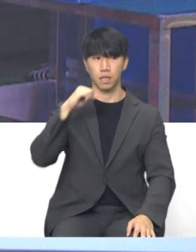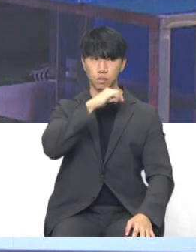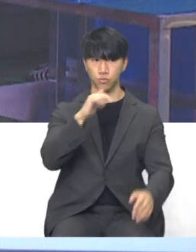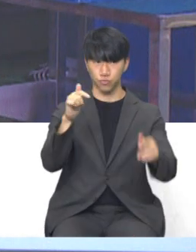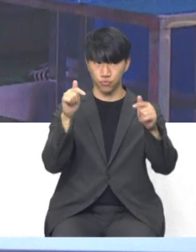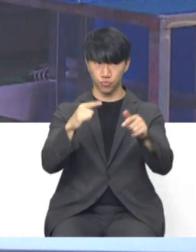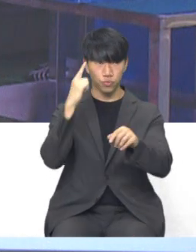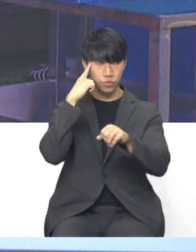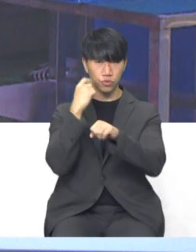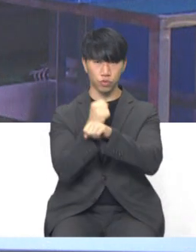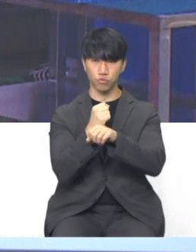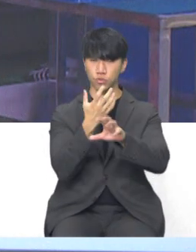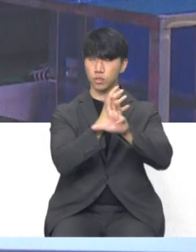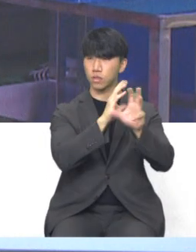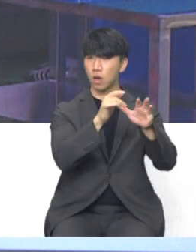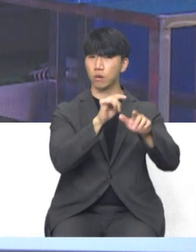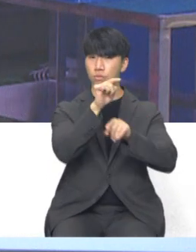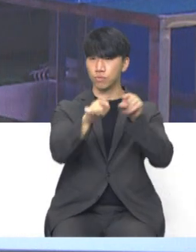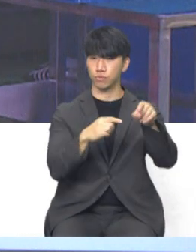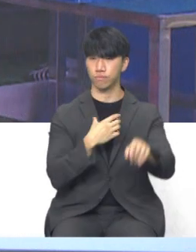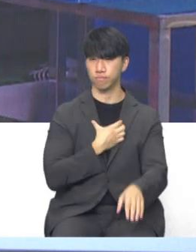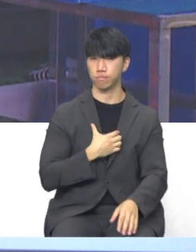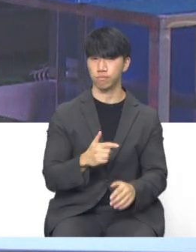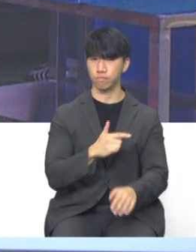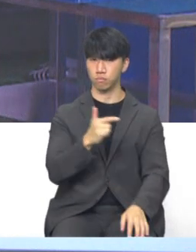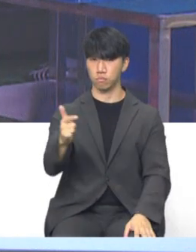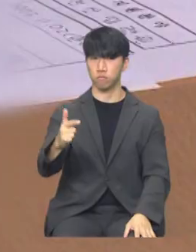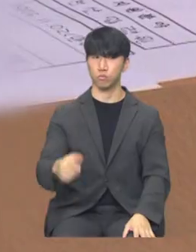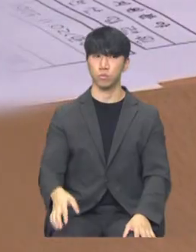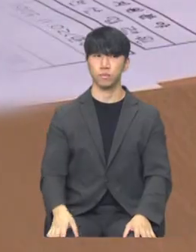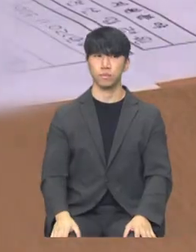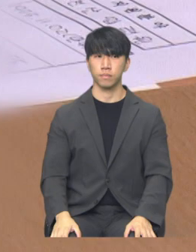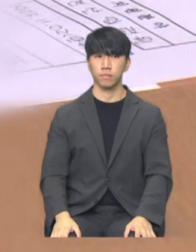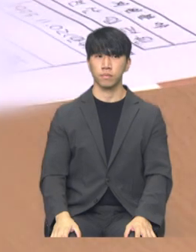우려도 커지고 있습니다. 배상민 기자입니다.